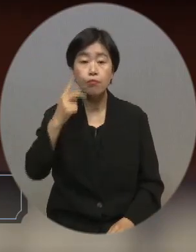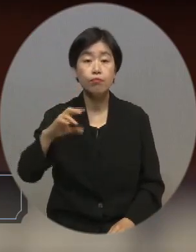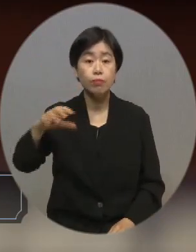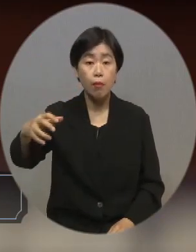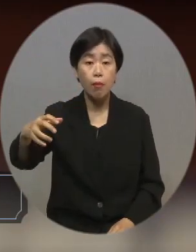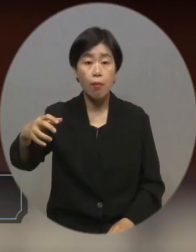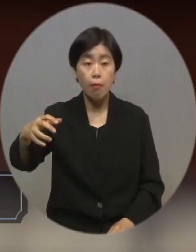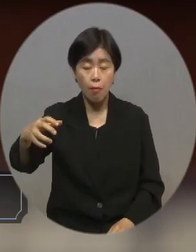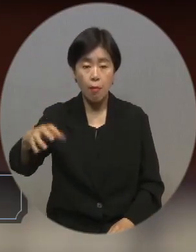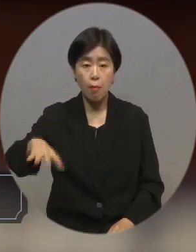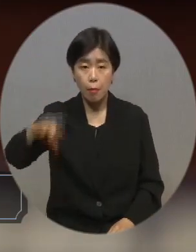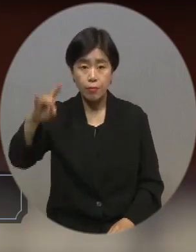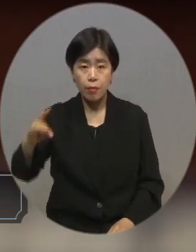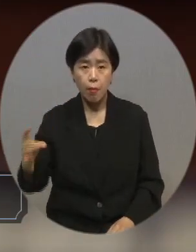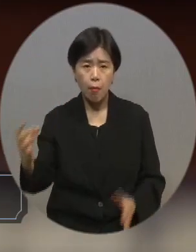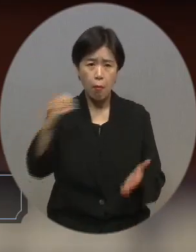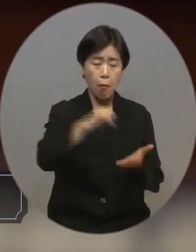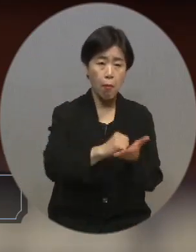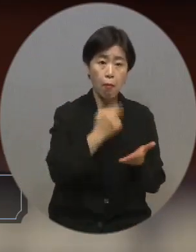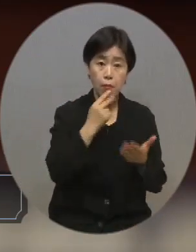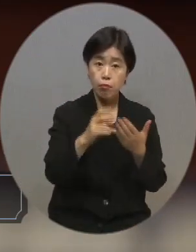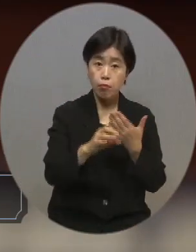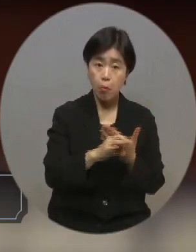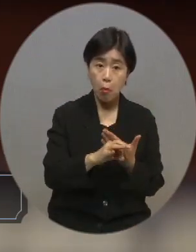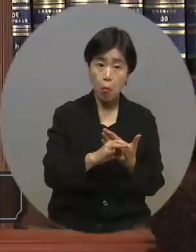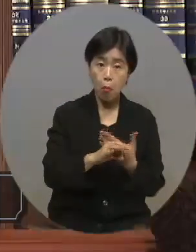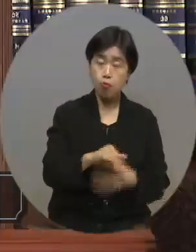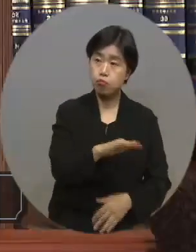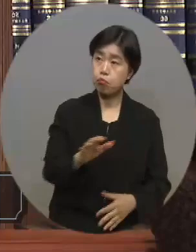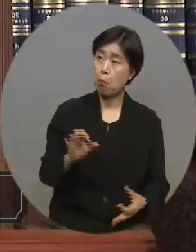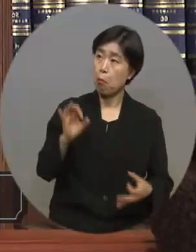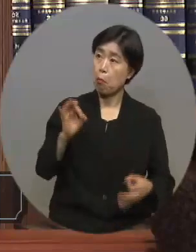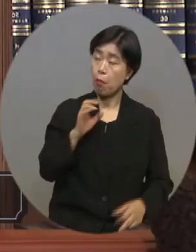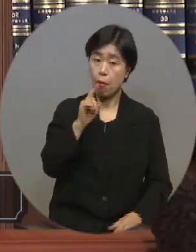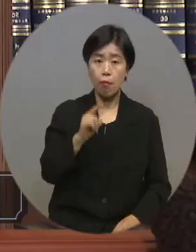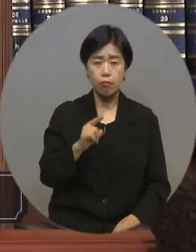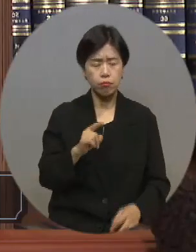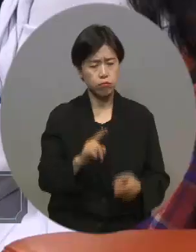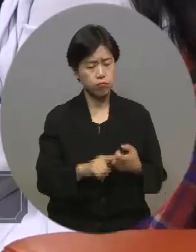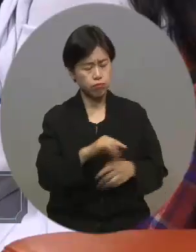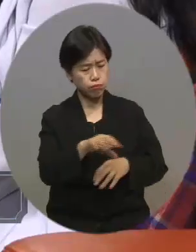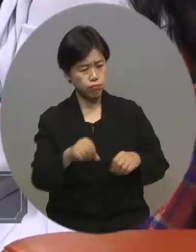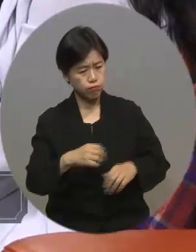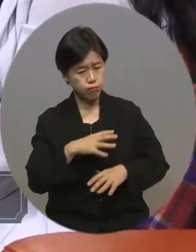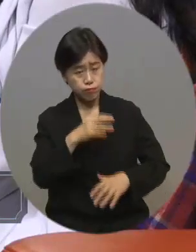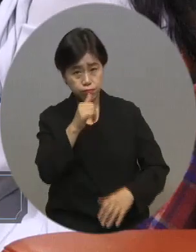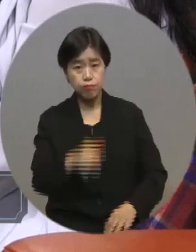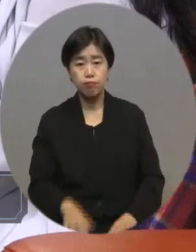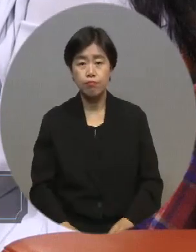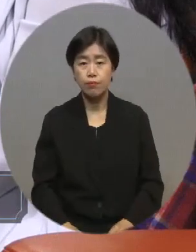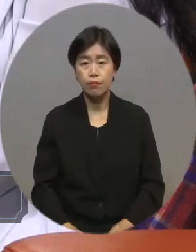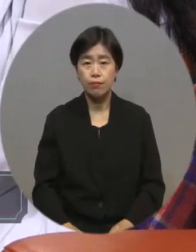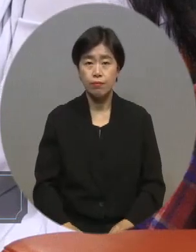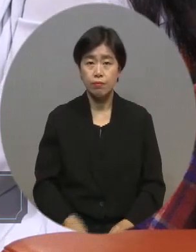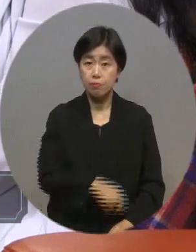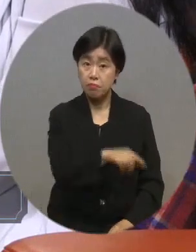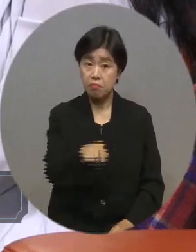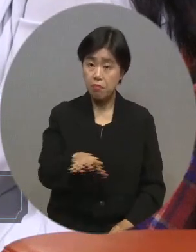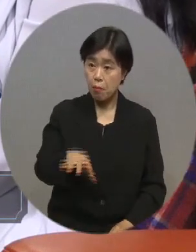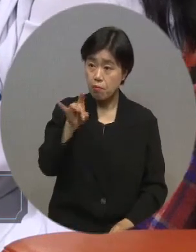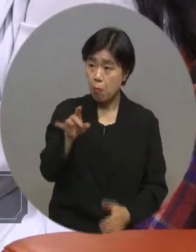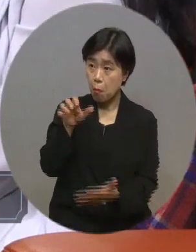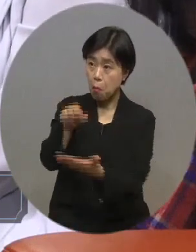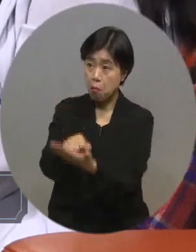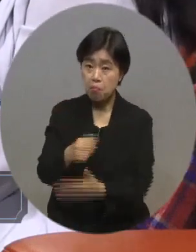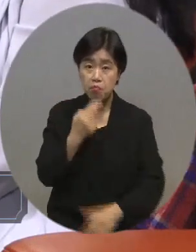하겠다고 그래가지고 그게 오히려 조금 우리들한테는 놀라운 일이죠. 오히려? 네. 그러니까 자기네들이 절대로 선제 공격은 안